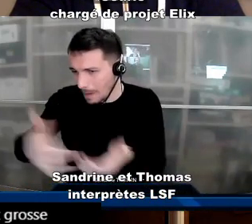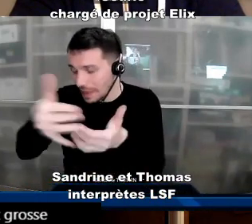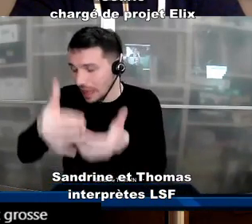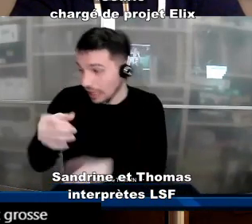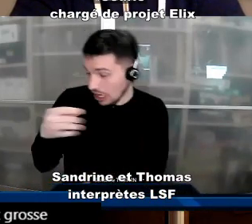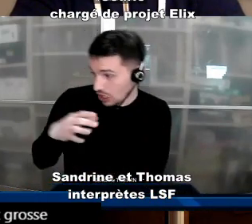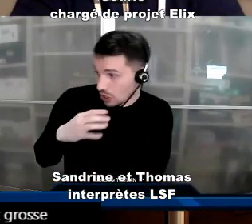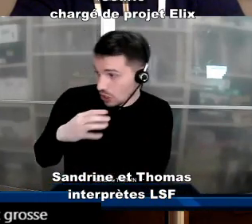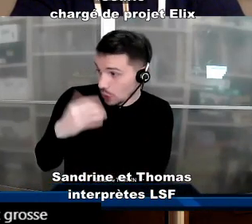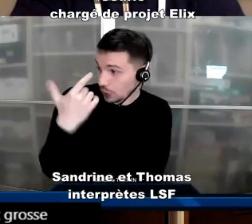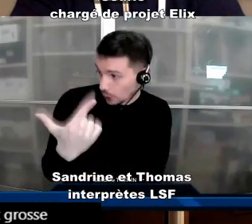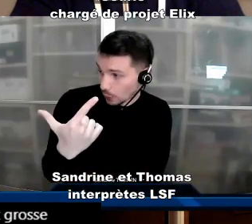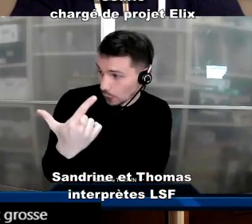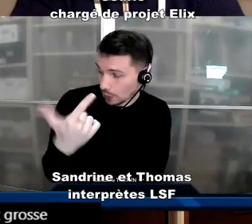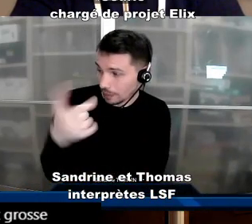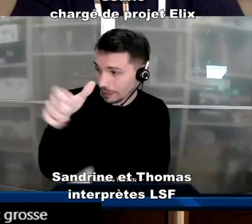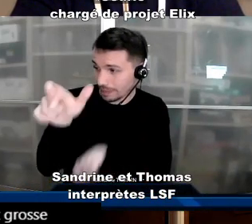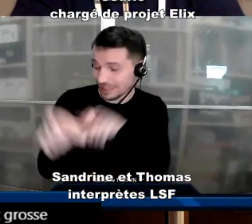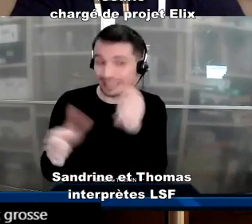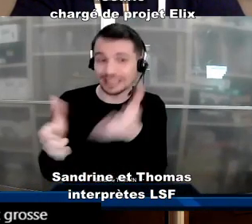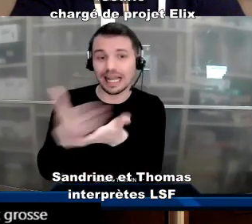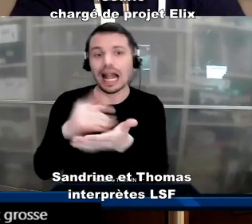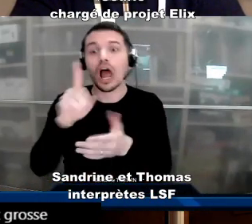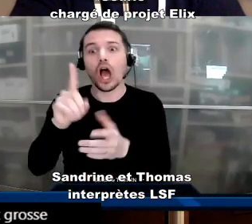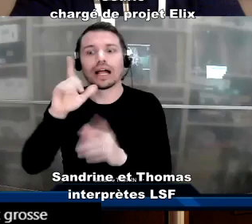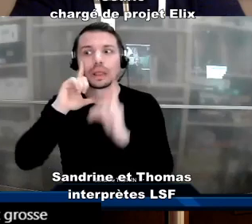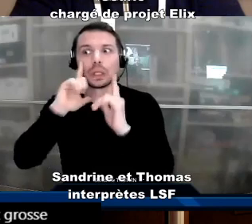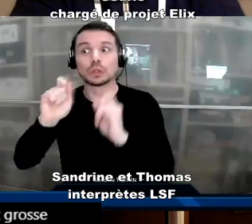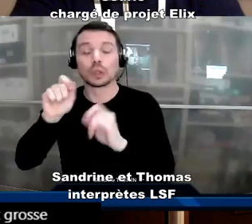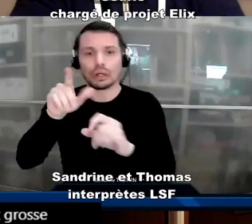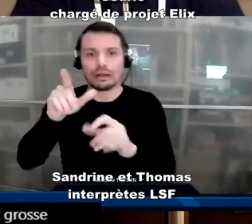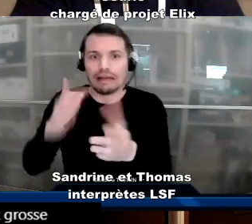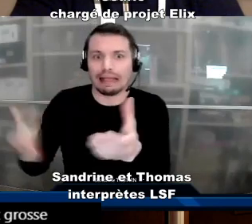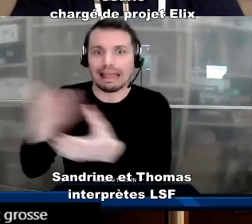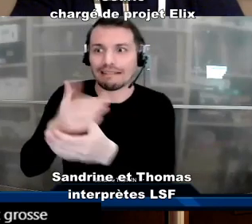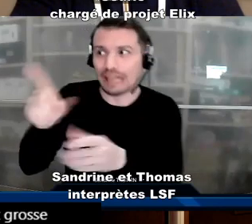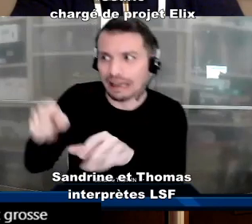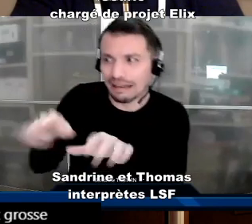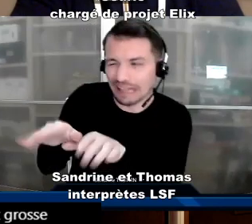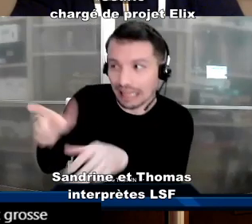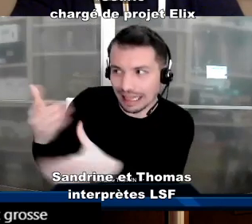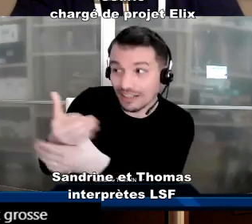salariés sourds. Alors, chez Signes de Sens.